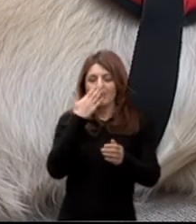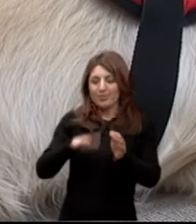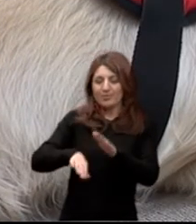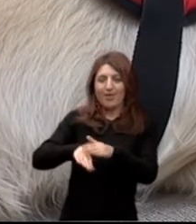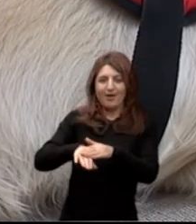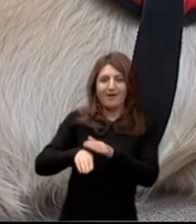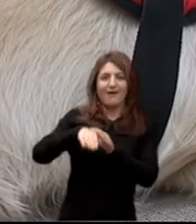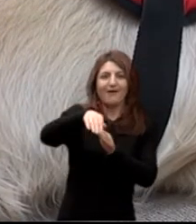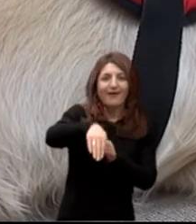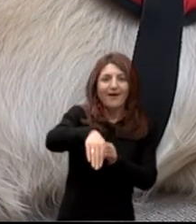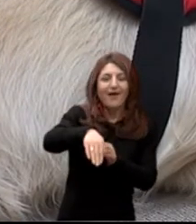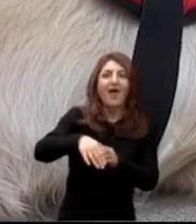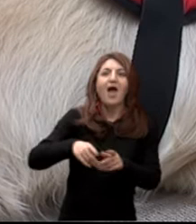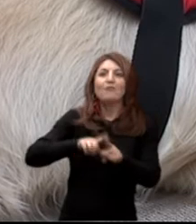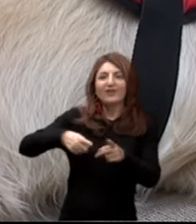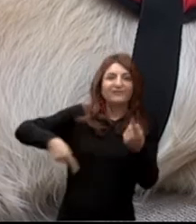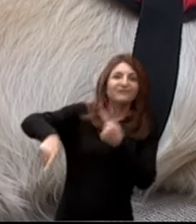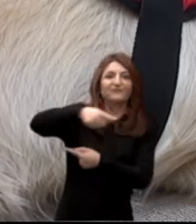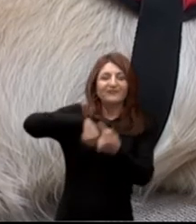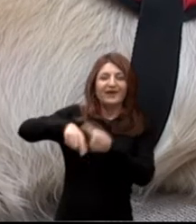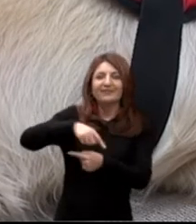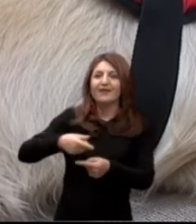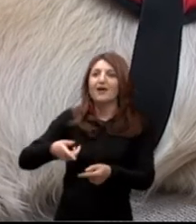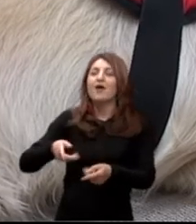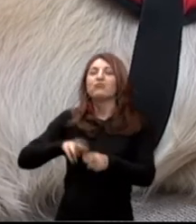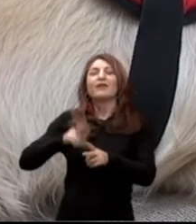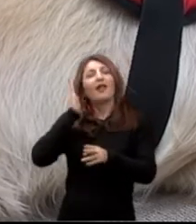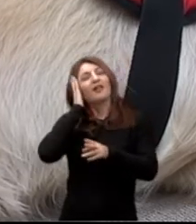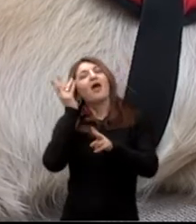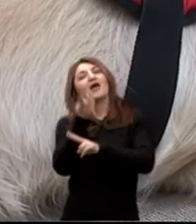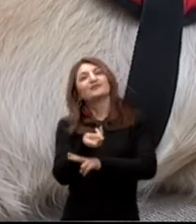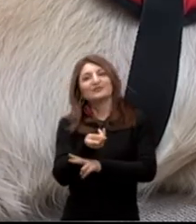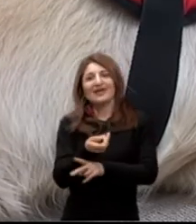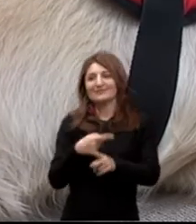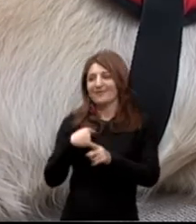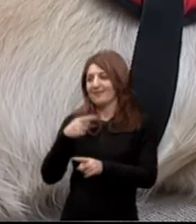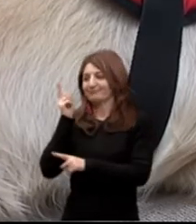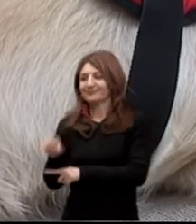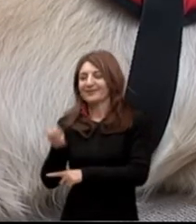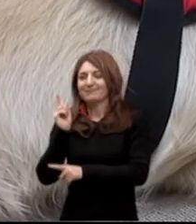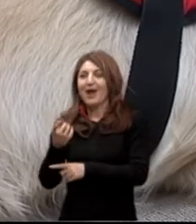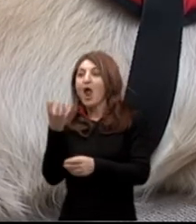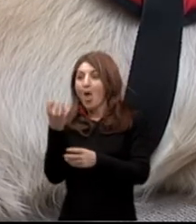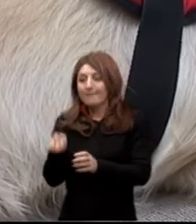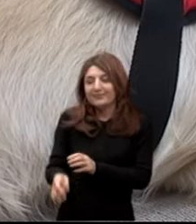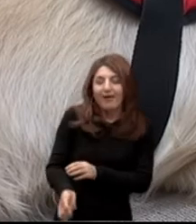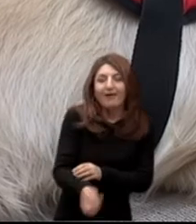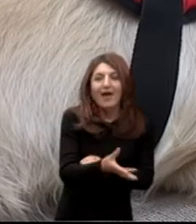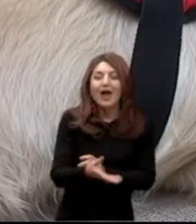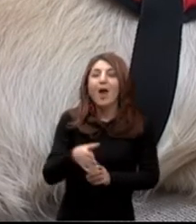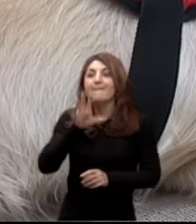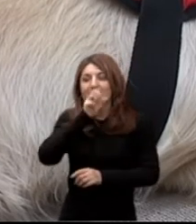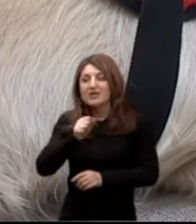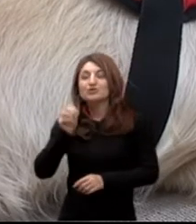na komandu, zavrtit će se na komandu, lečit će na komandu, gurnut će mu loptu na komandu. Znači pas